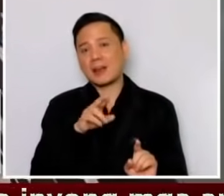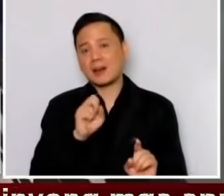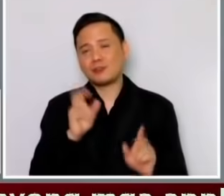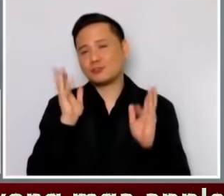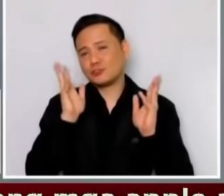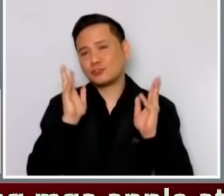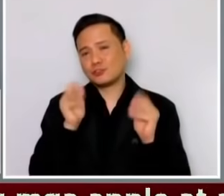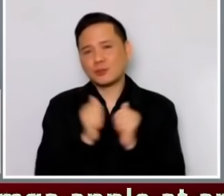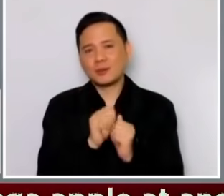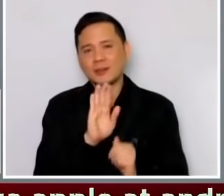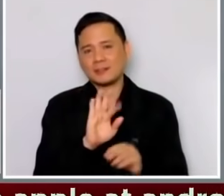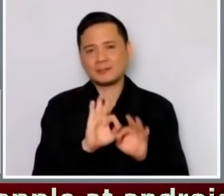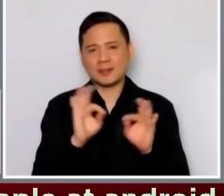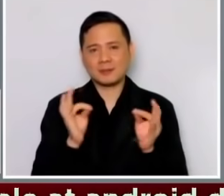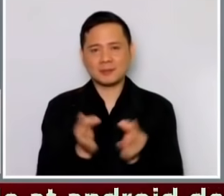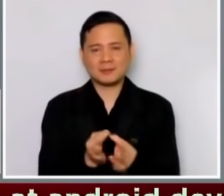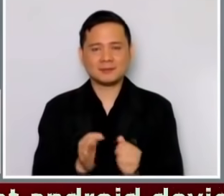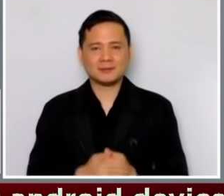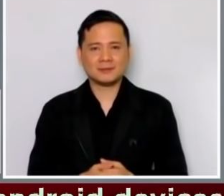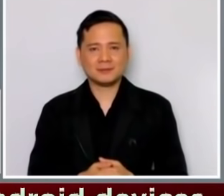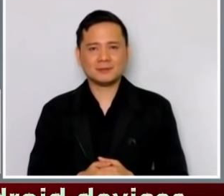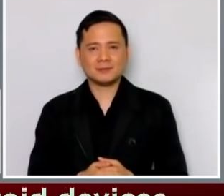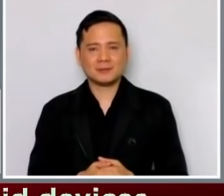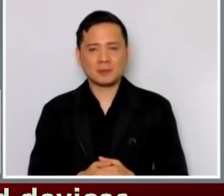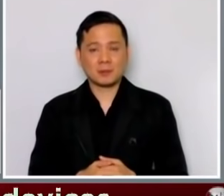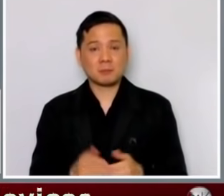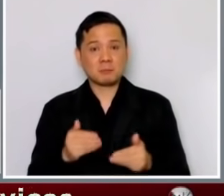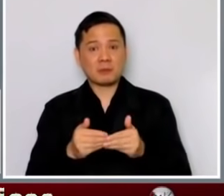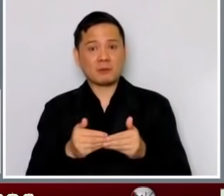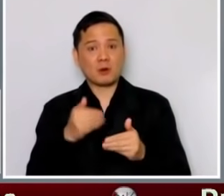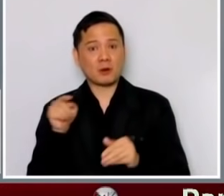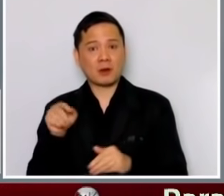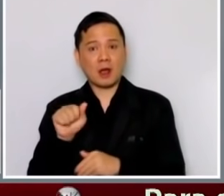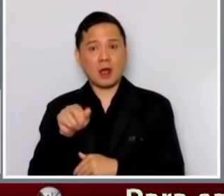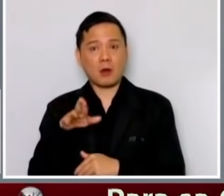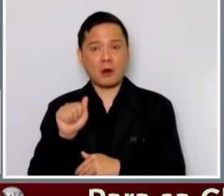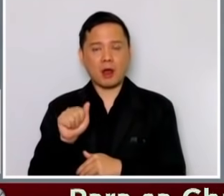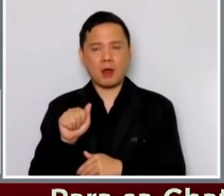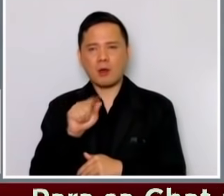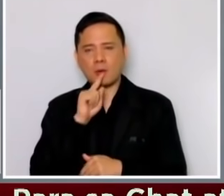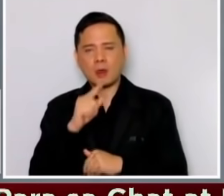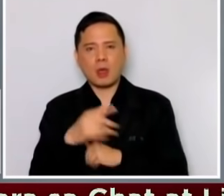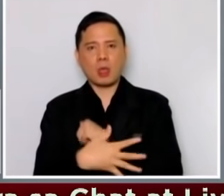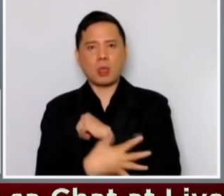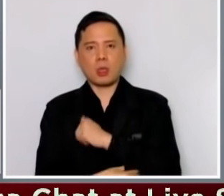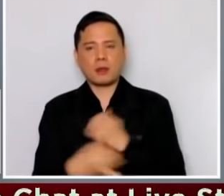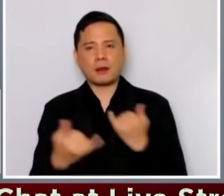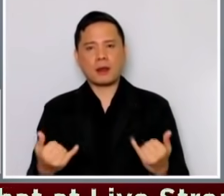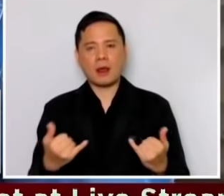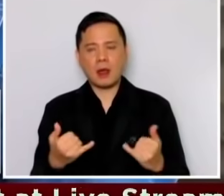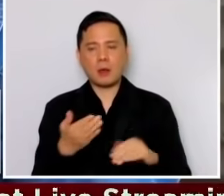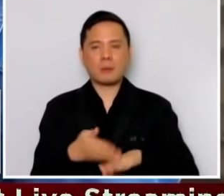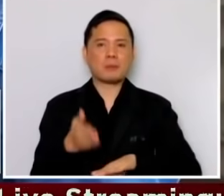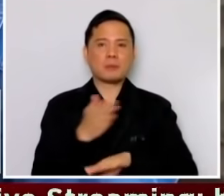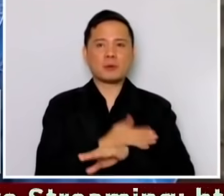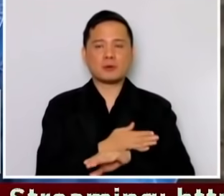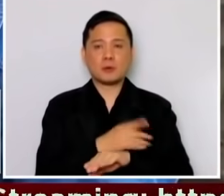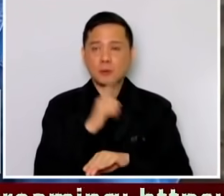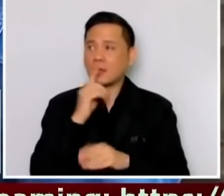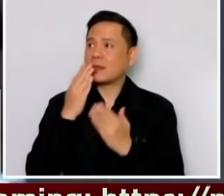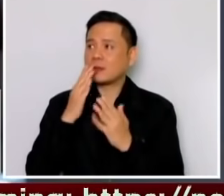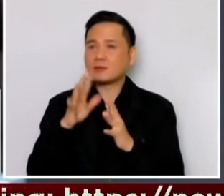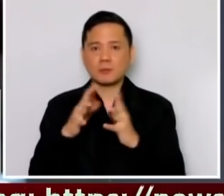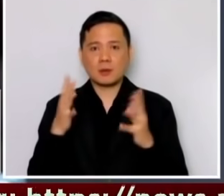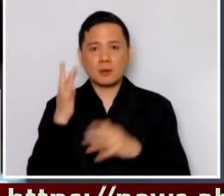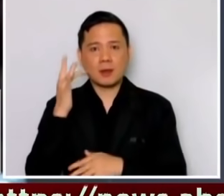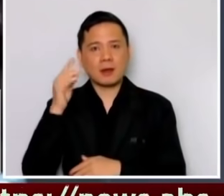naipatayong tahanan na malayo sa dati nilang tinitirahan. Naipundar niya ito sa tulong din ng kanyang tiyuhin. Super happy po